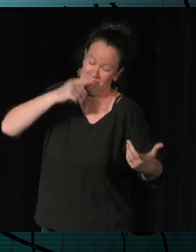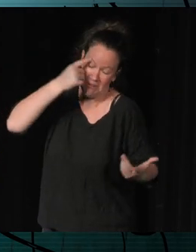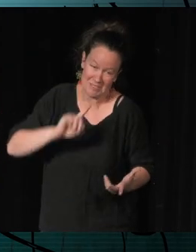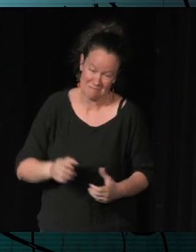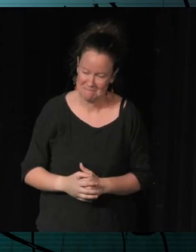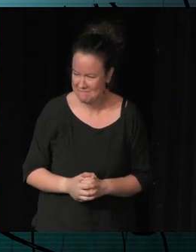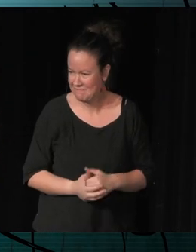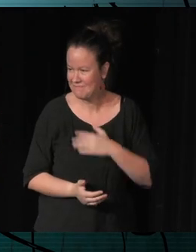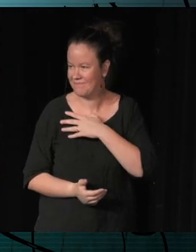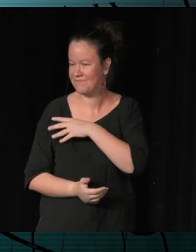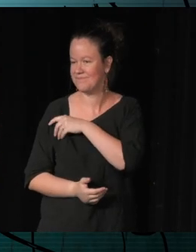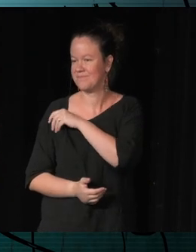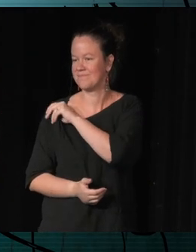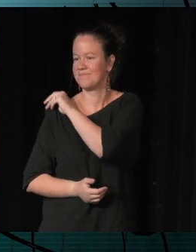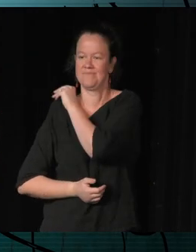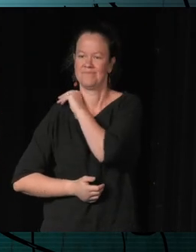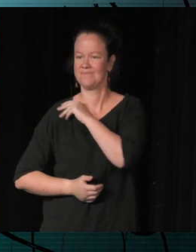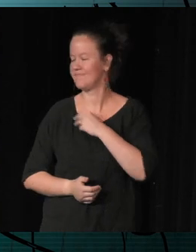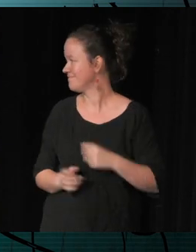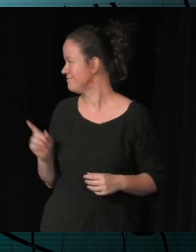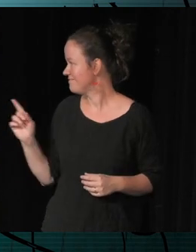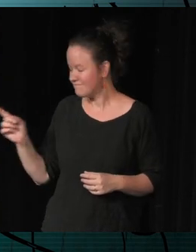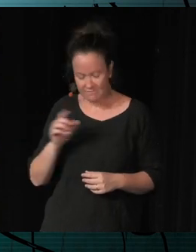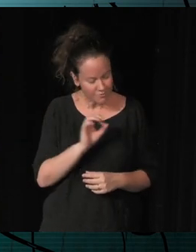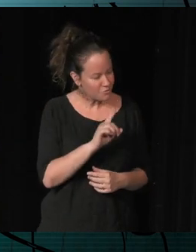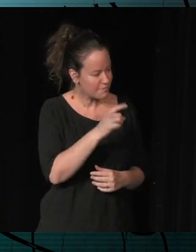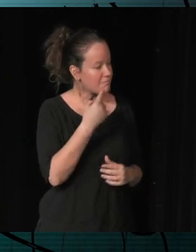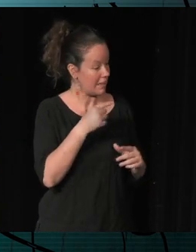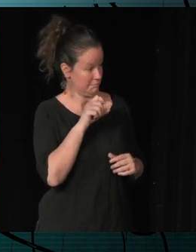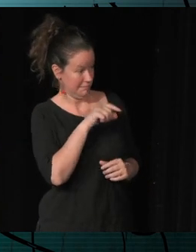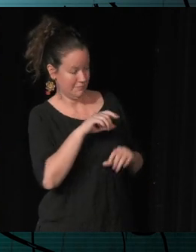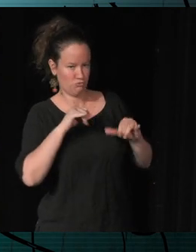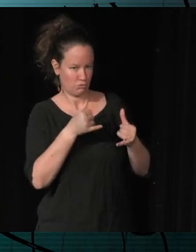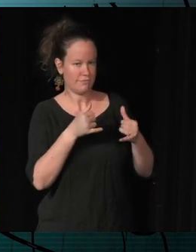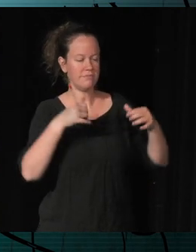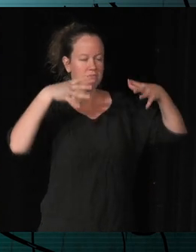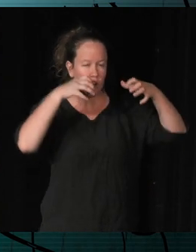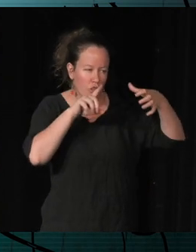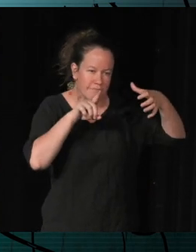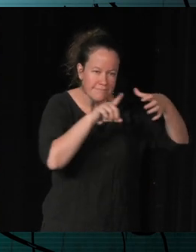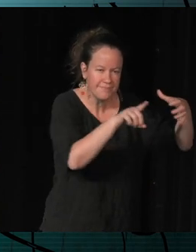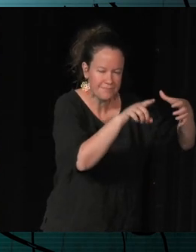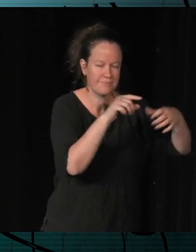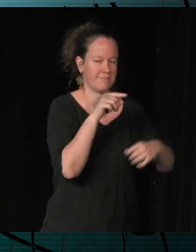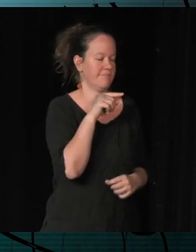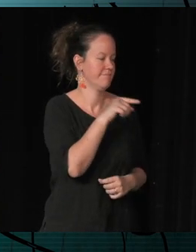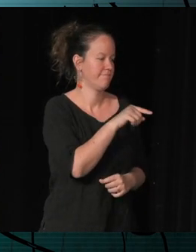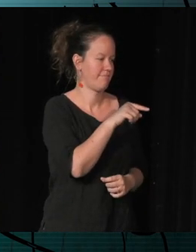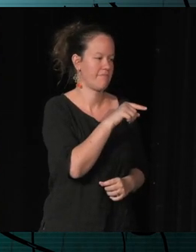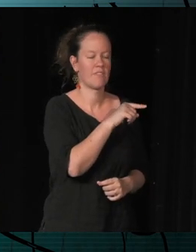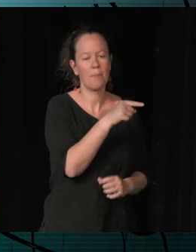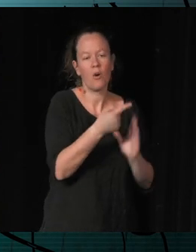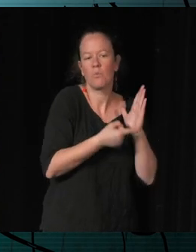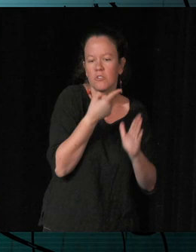pour pour reparler un peu de de du jeu lui-même the dark qui a alors sans sans se lancer dans quelque chose qui pourrait ressembler à vouloir retracer